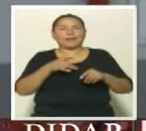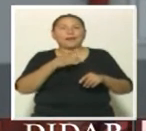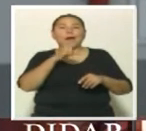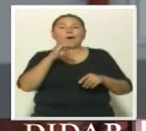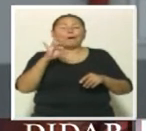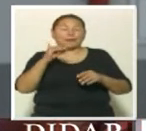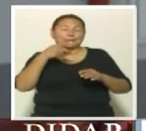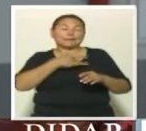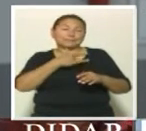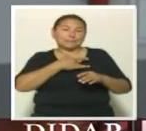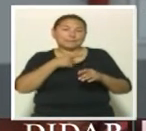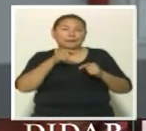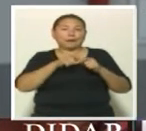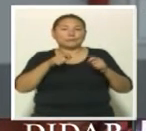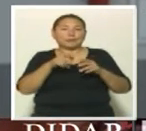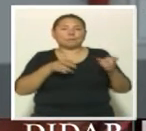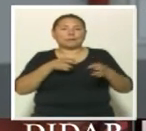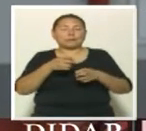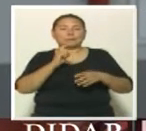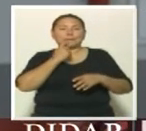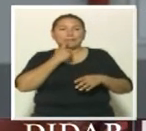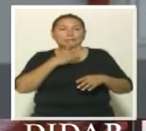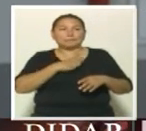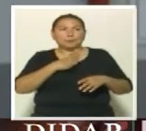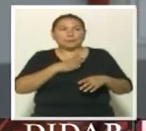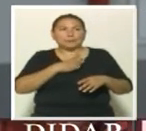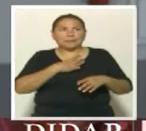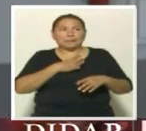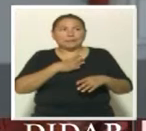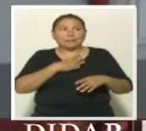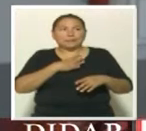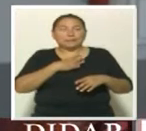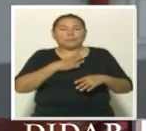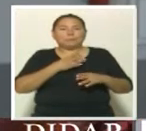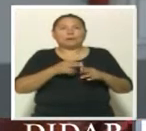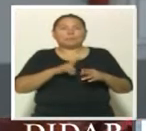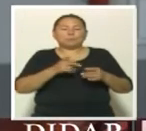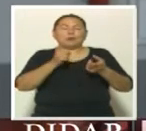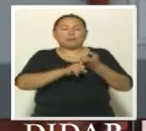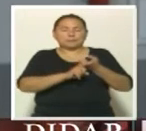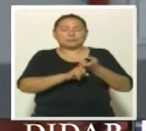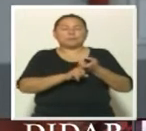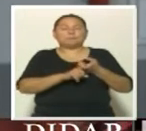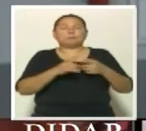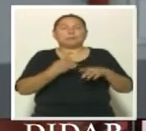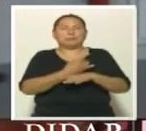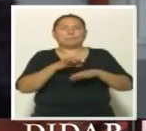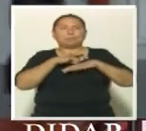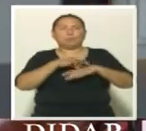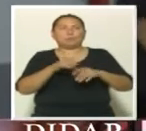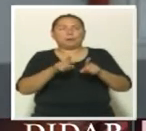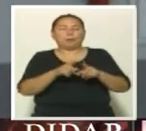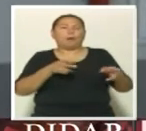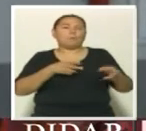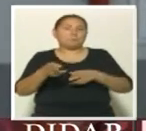бар. Соған байланысты ашық түрде операция жасау қиын болғандықтан кейін жүректің жетіспеушілігі нашар. Соған байланысты мини-инвазивный